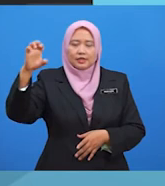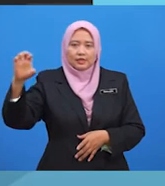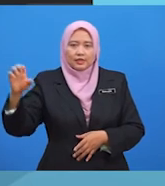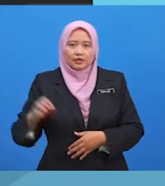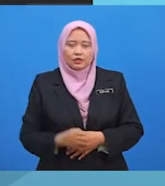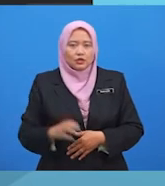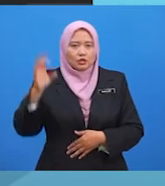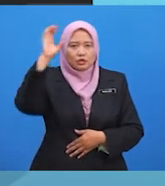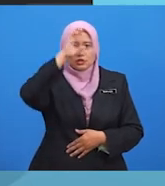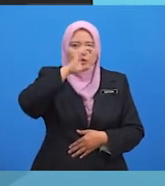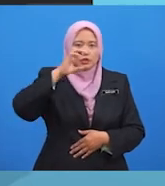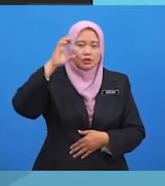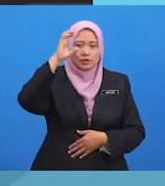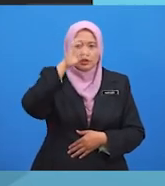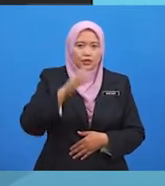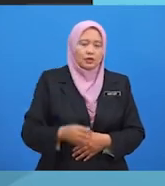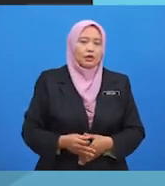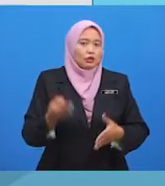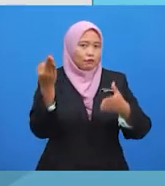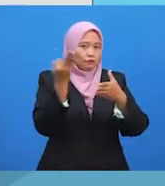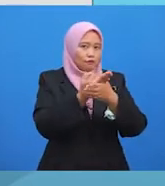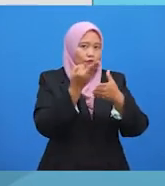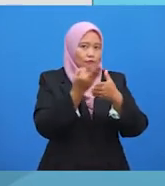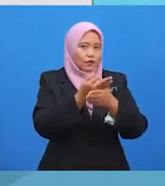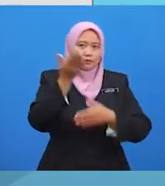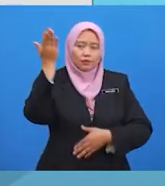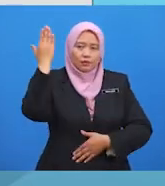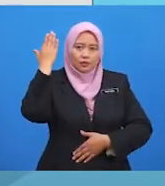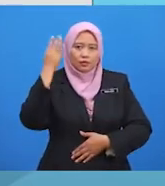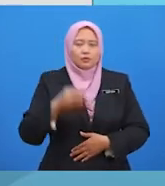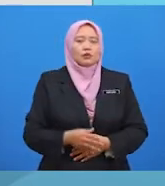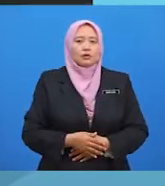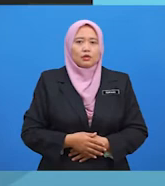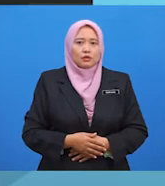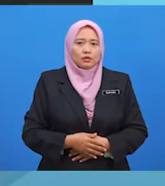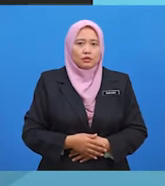Cari file background dan klik butang Place.